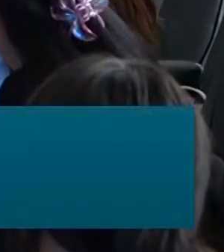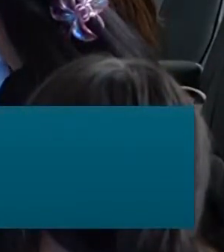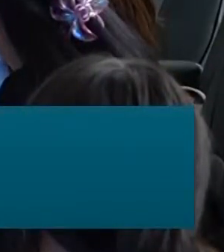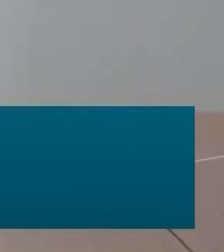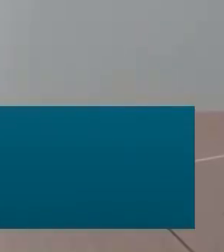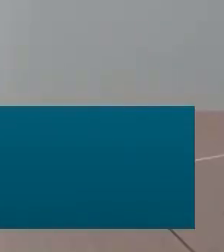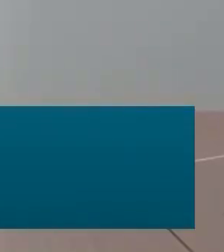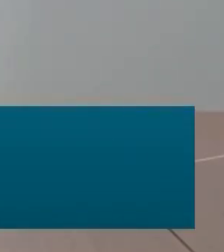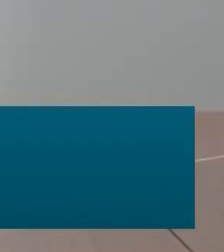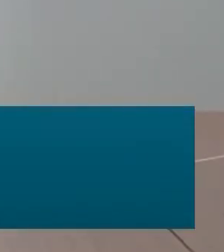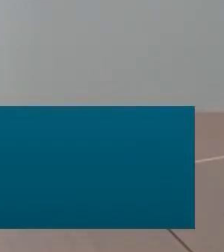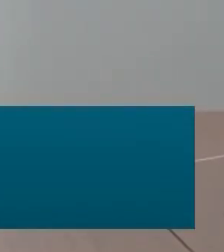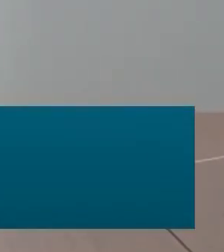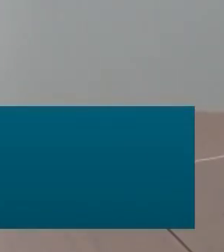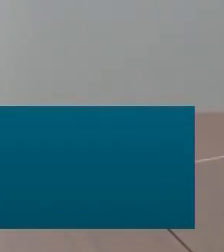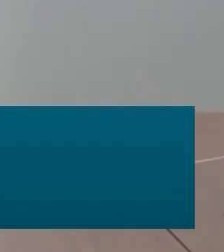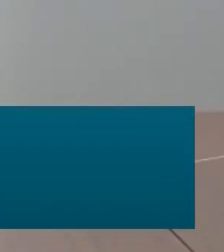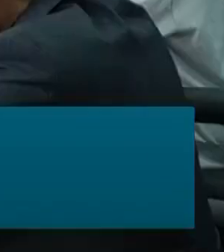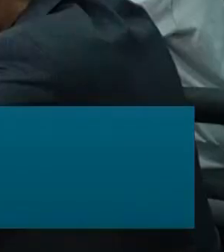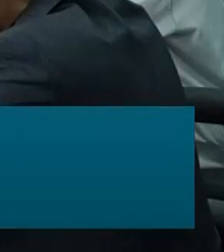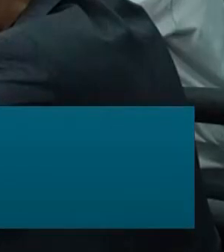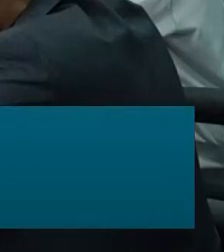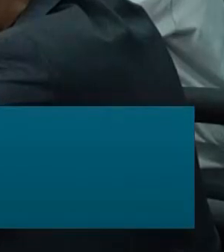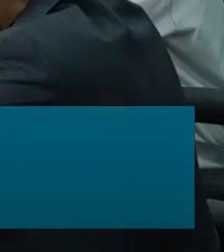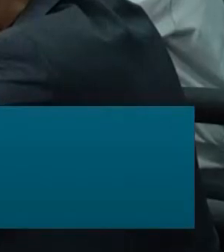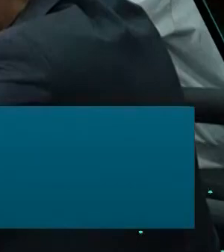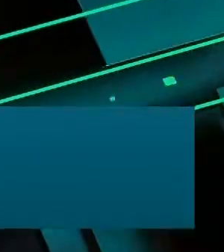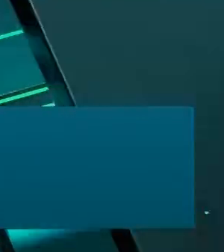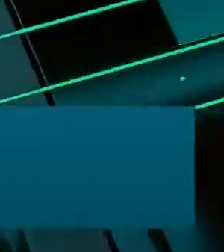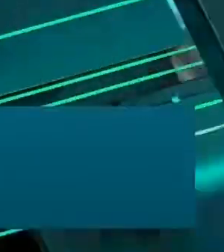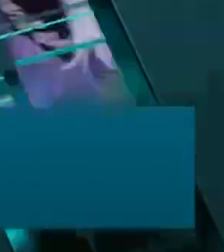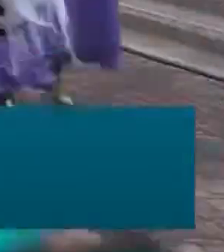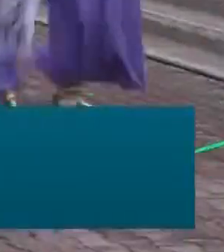Сохранить дух единства. В Талдыкоргане рассмотрели меры борьбы с сепаратизмом.